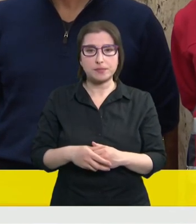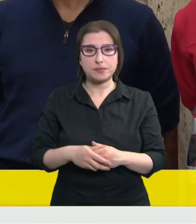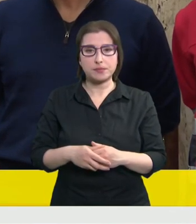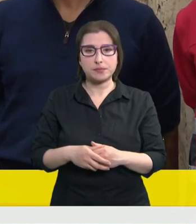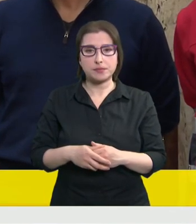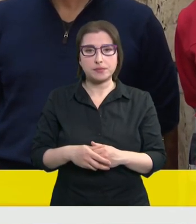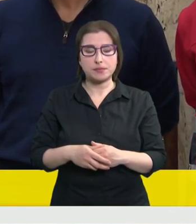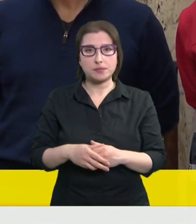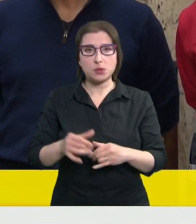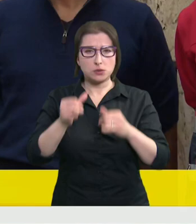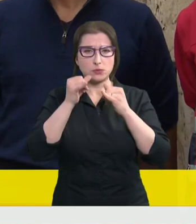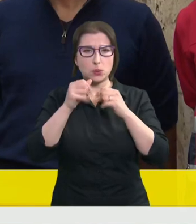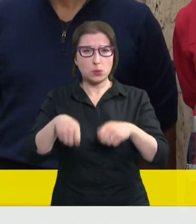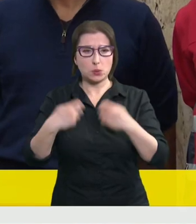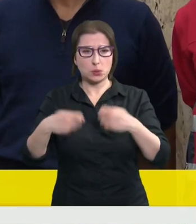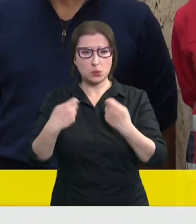odpovědno.